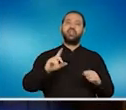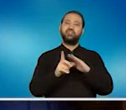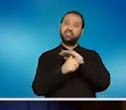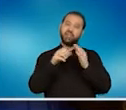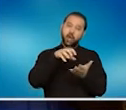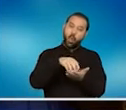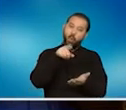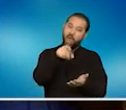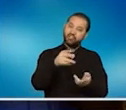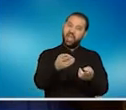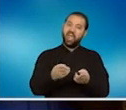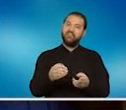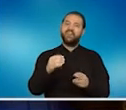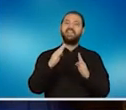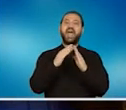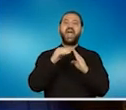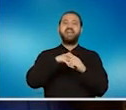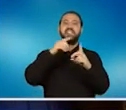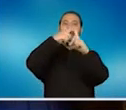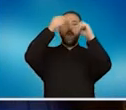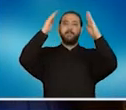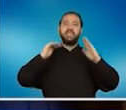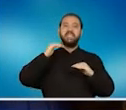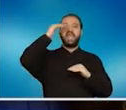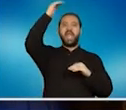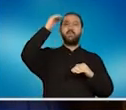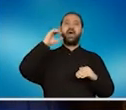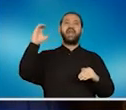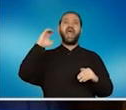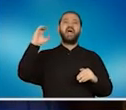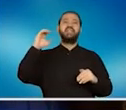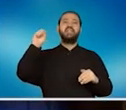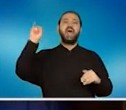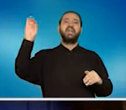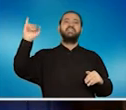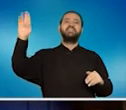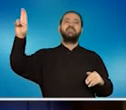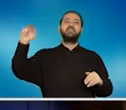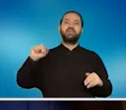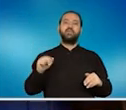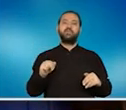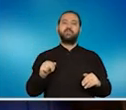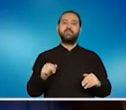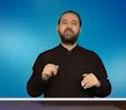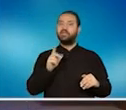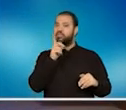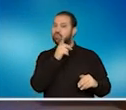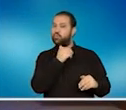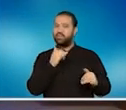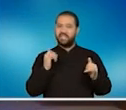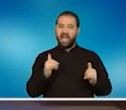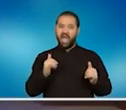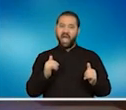său a venit acasă, în catedrală, care este casa Domnului, și reședința, la fel, pe